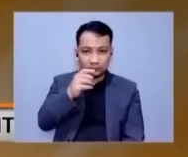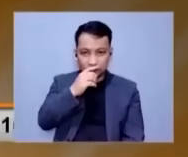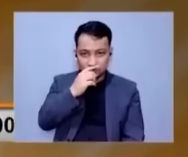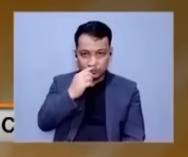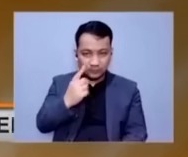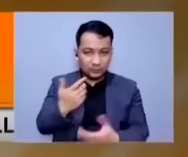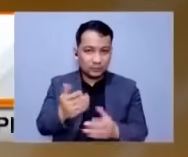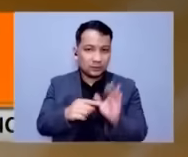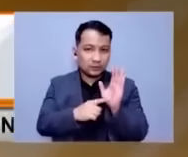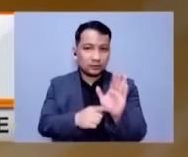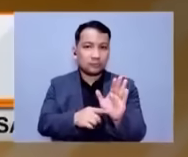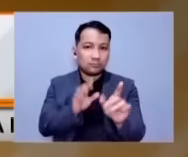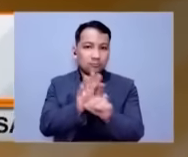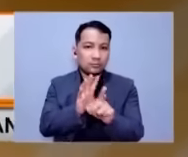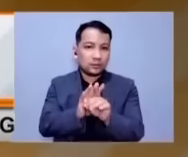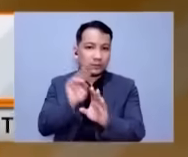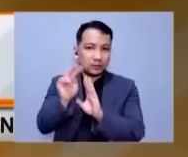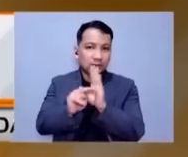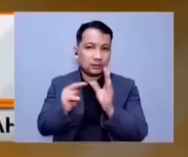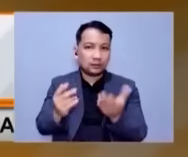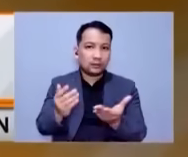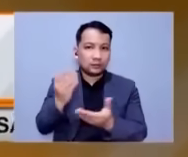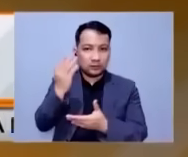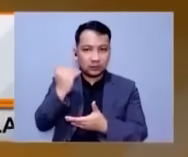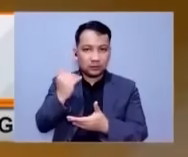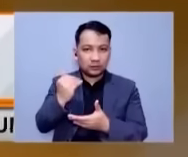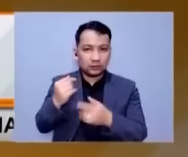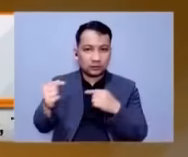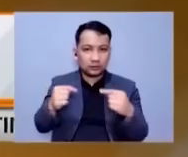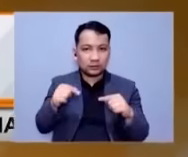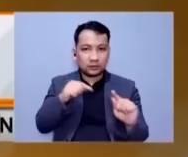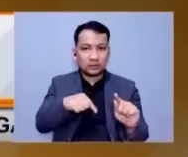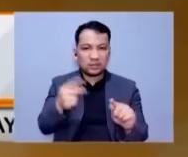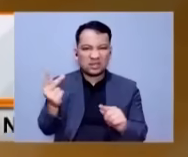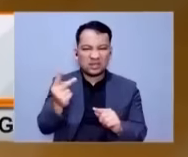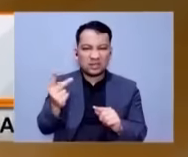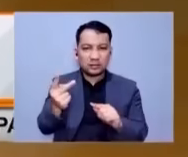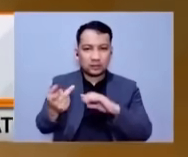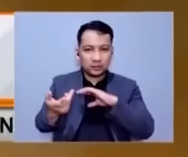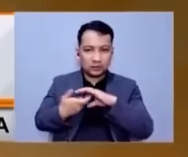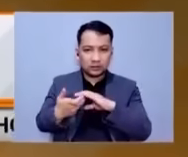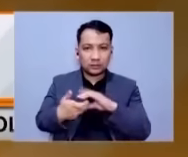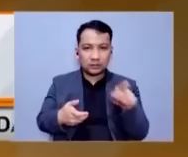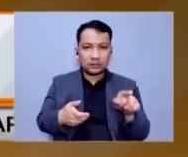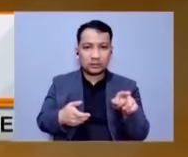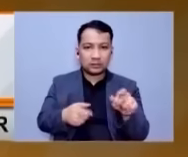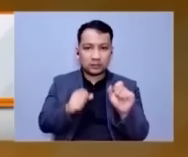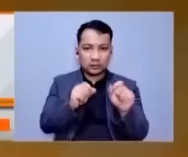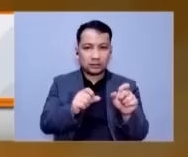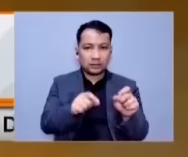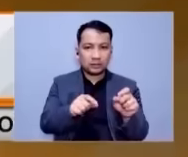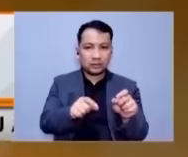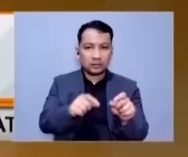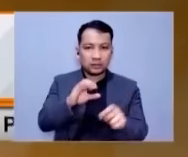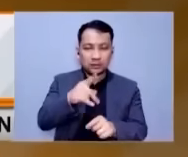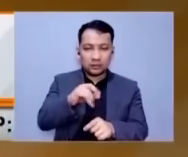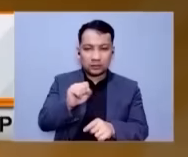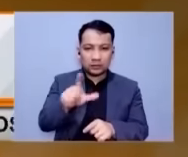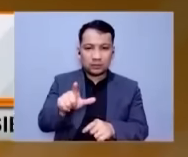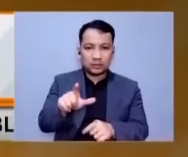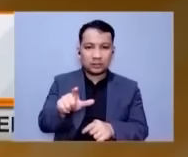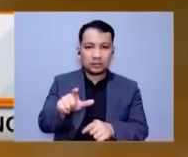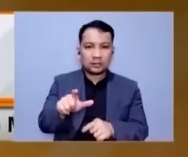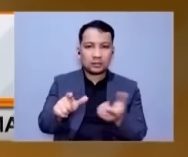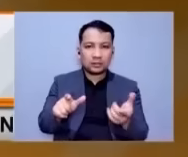Ito ang viral video ngayon kung saan nakikipagtalo ang dalawang customers sa mga pharmacist ng Capital Care Pharmacy sa Landers sa